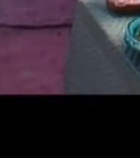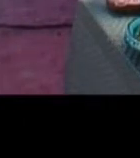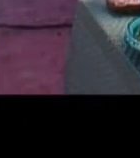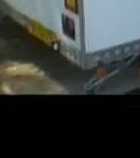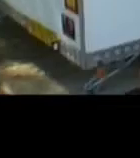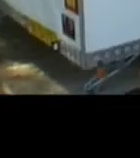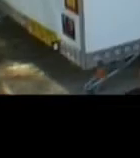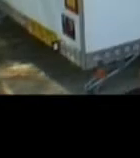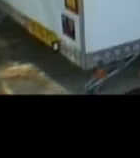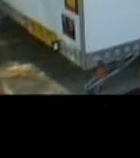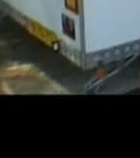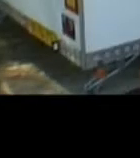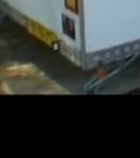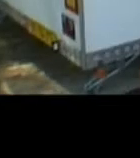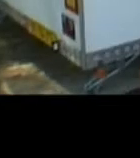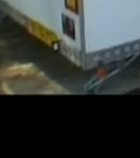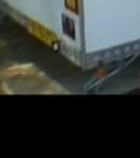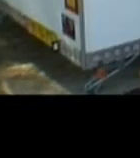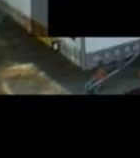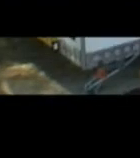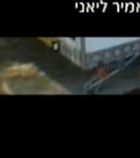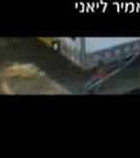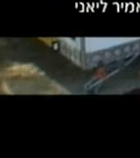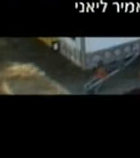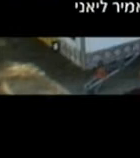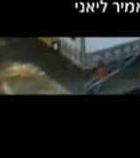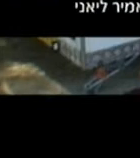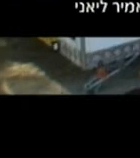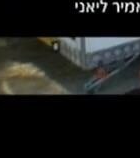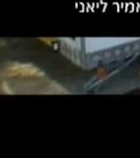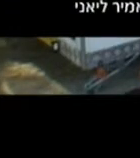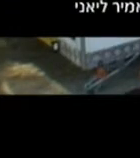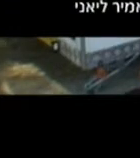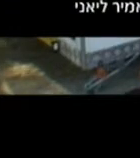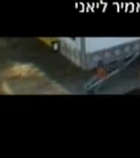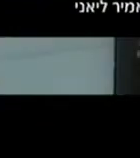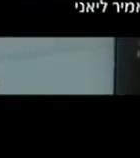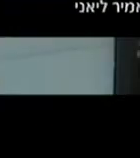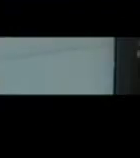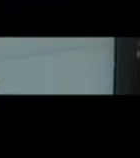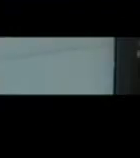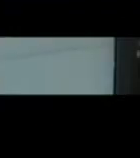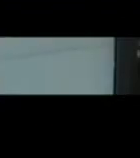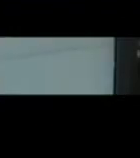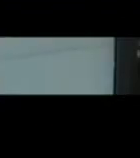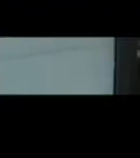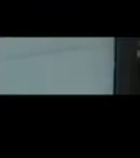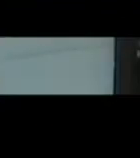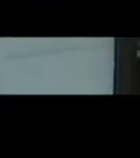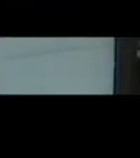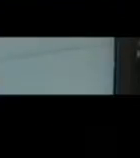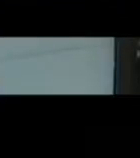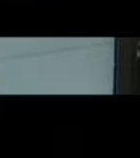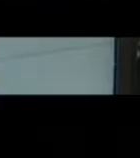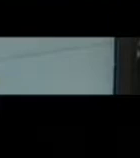לנוף שבחרת. חברים יקרים, תודו שזה יכול להיות פתרון מאוד מאוד יעיל, נוח, ובמקרים רבים אפילו זול. אבל איזה כיף לדעת שכמעט